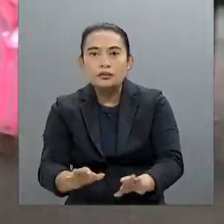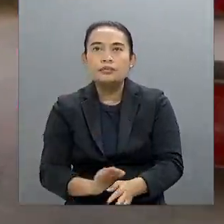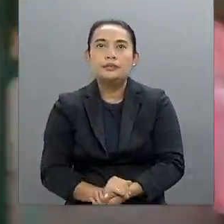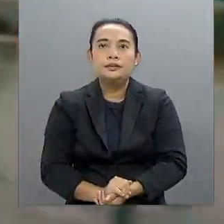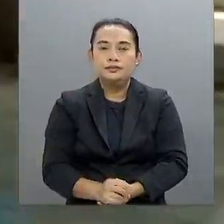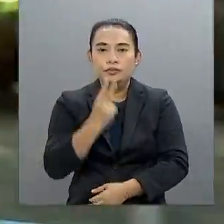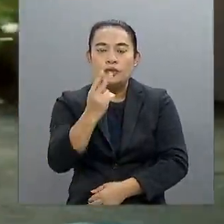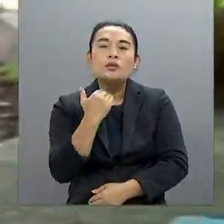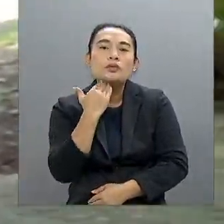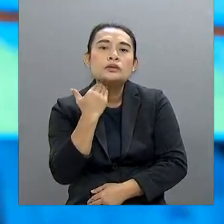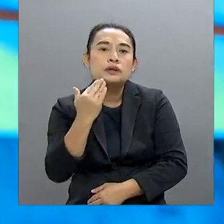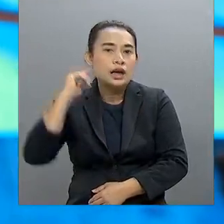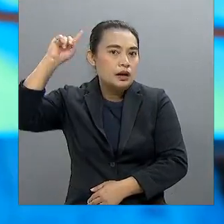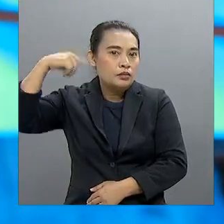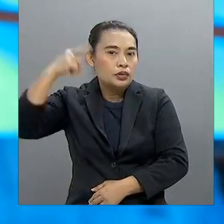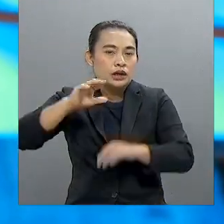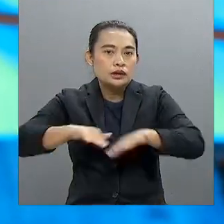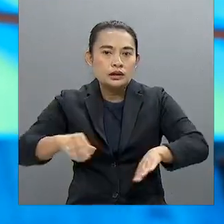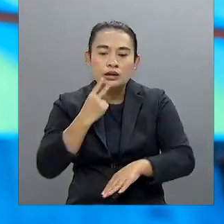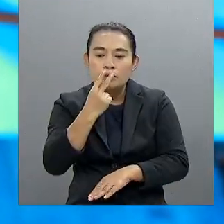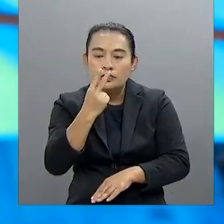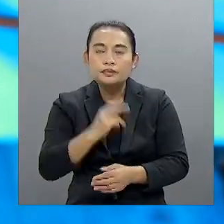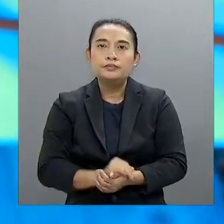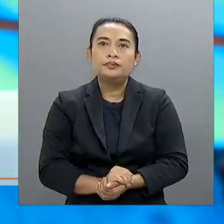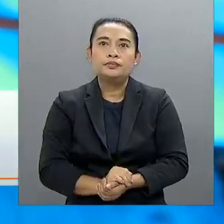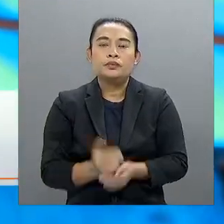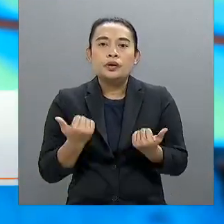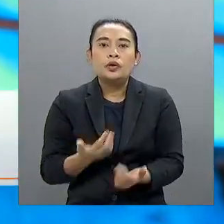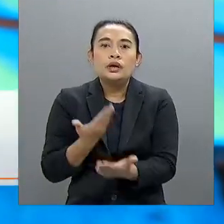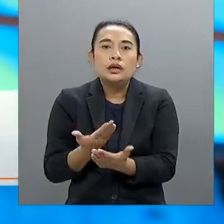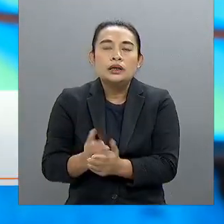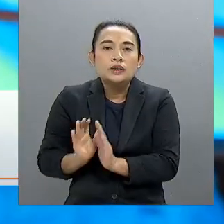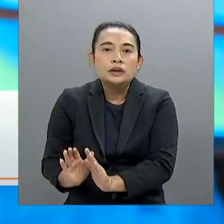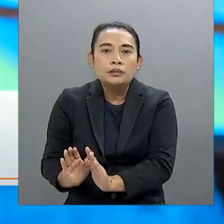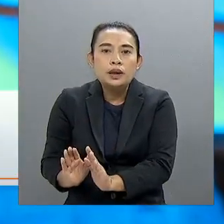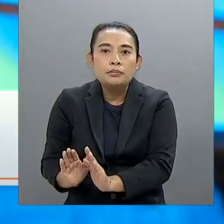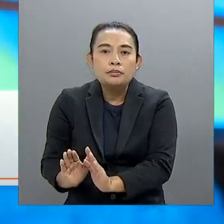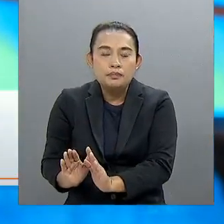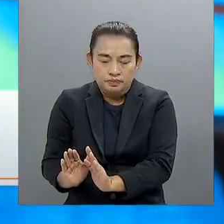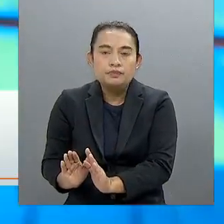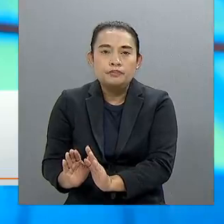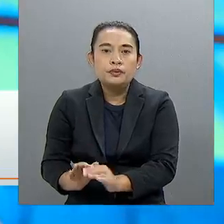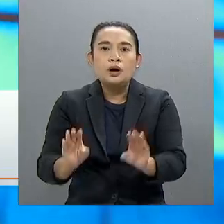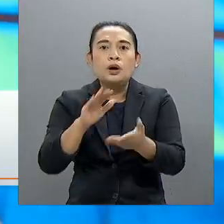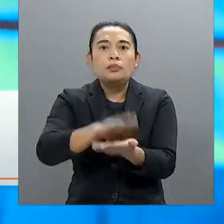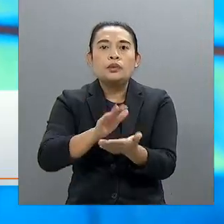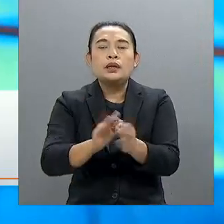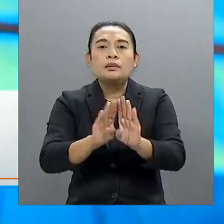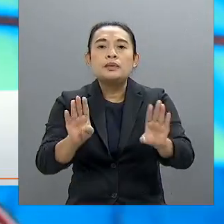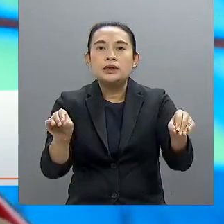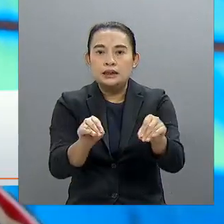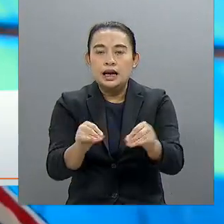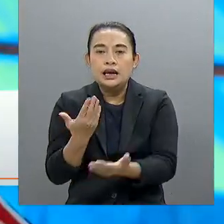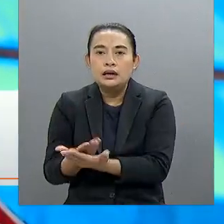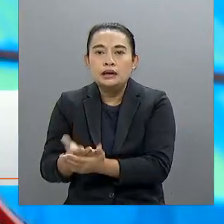สัฬดครัช่งนี้เก็บตลางไว้ไปรองเวีนรองเวีนใ้โร figurก็ต้